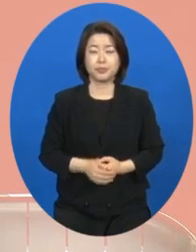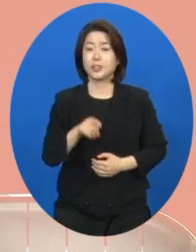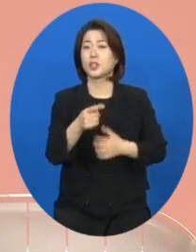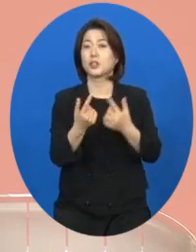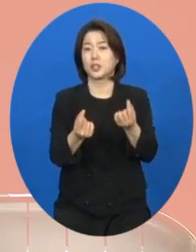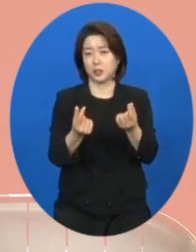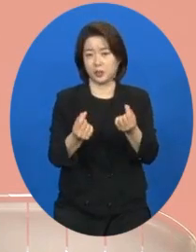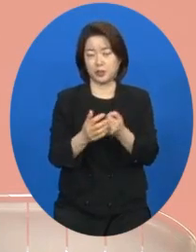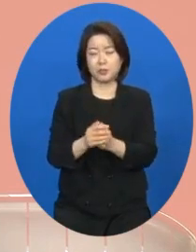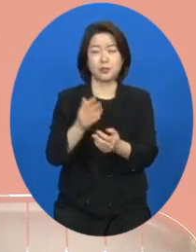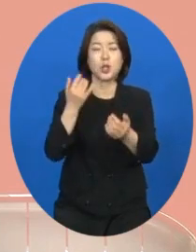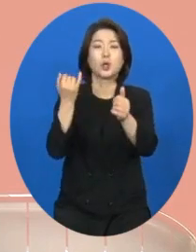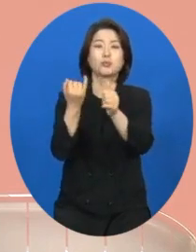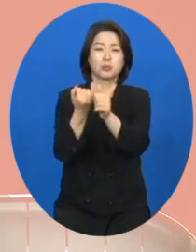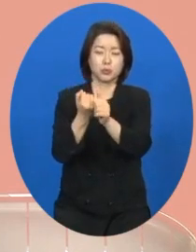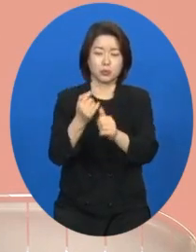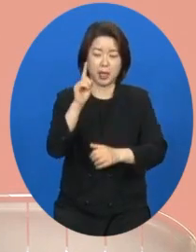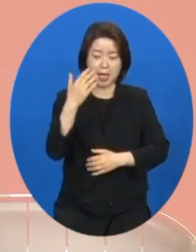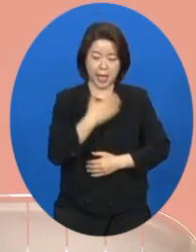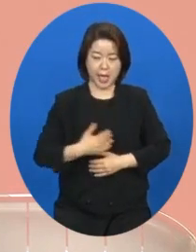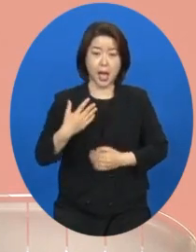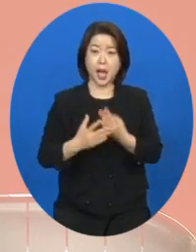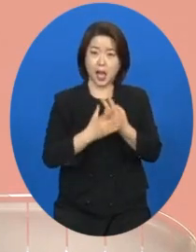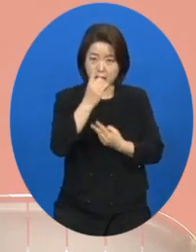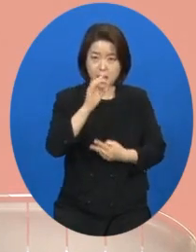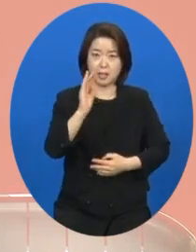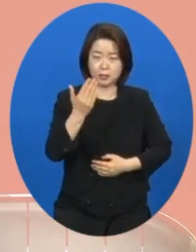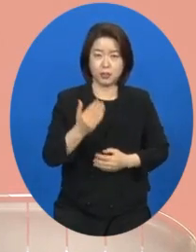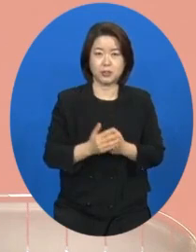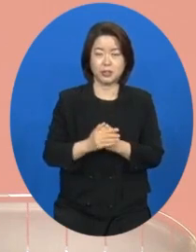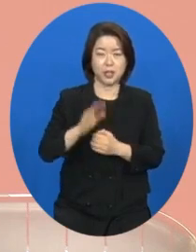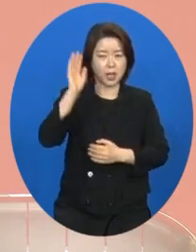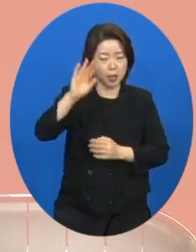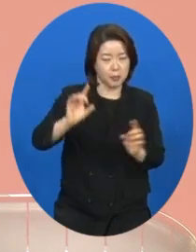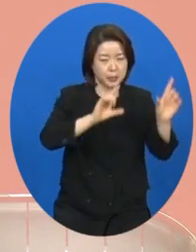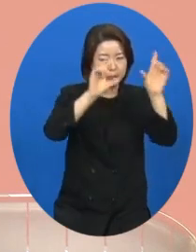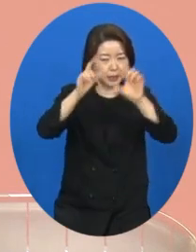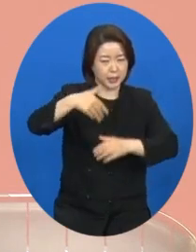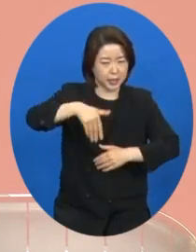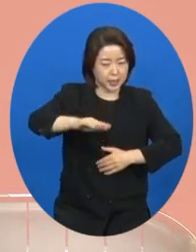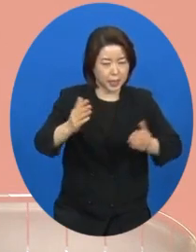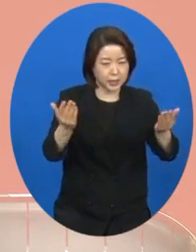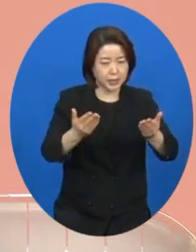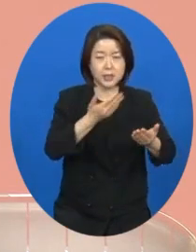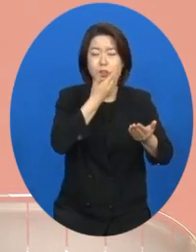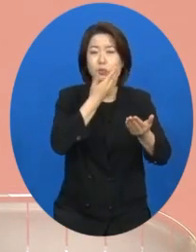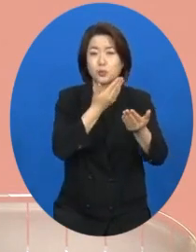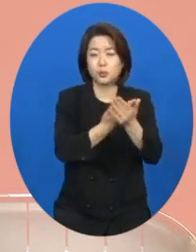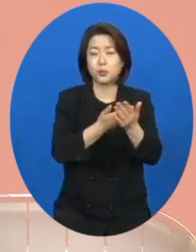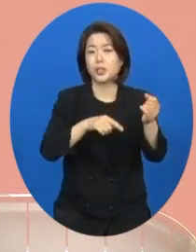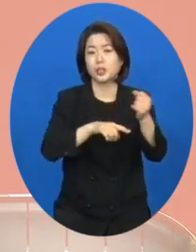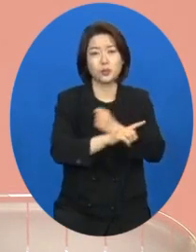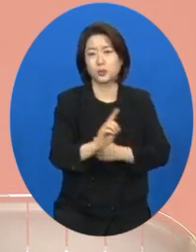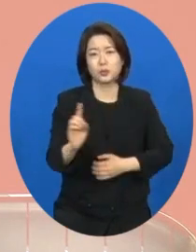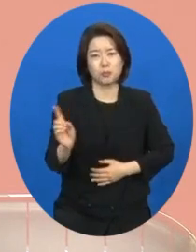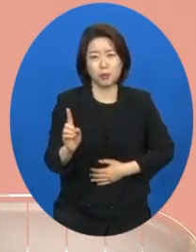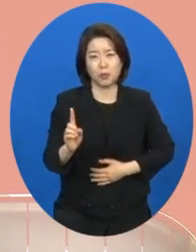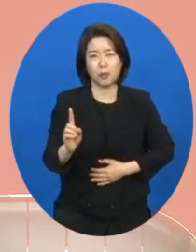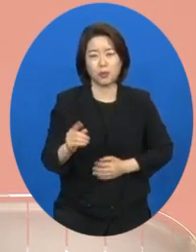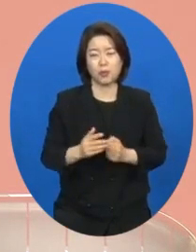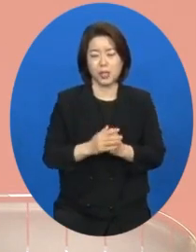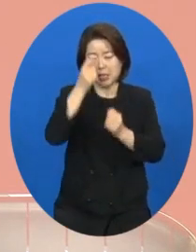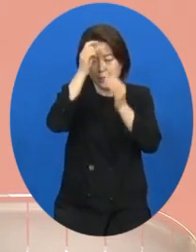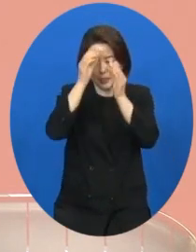이처럼 부부가 한 몸이 되어서 살아가야 되는 일이 중요한 이유는 기도가